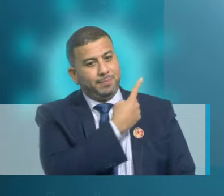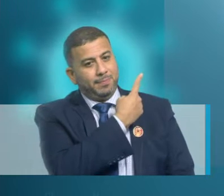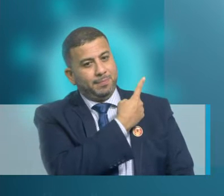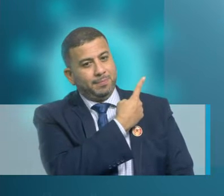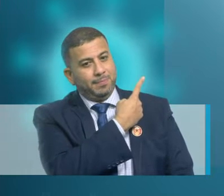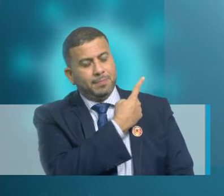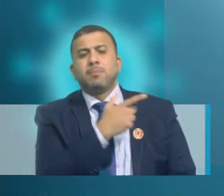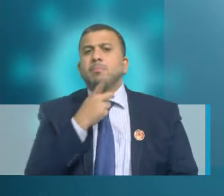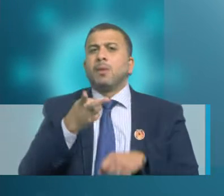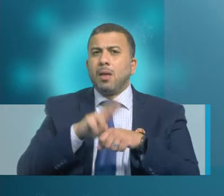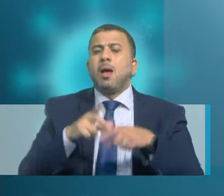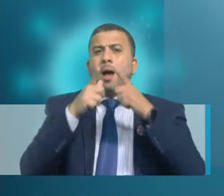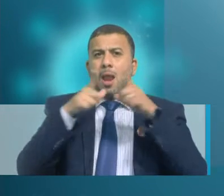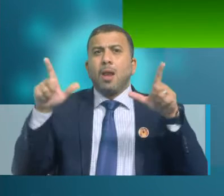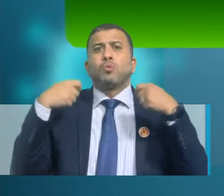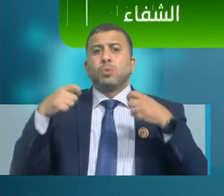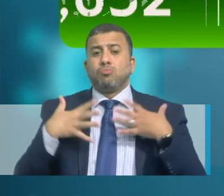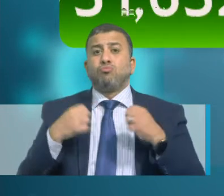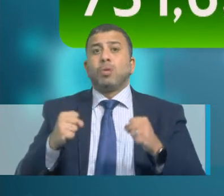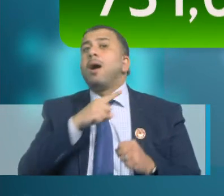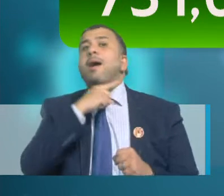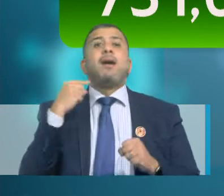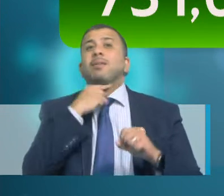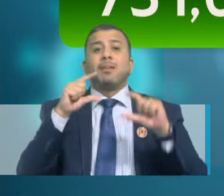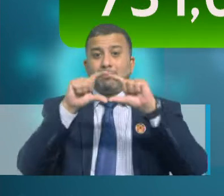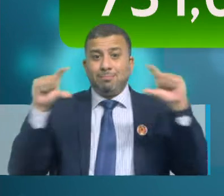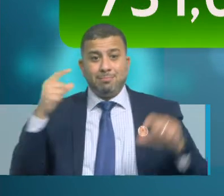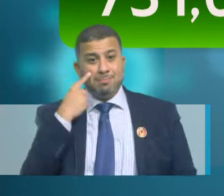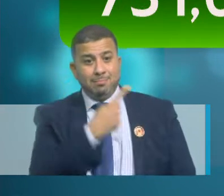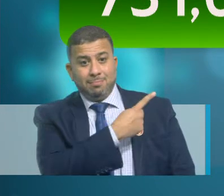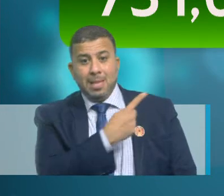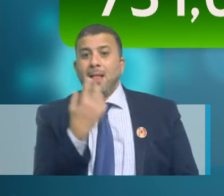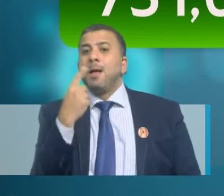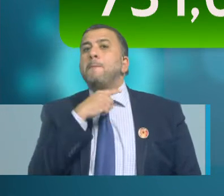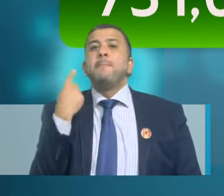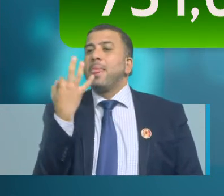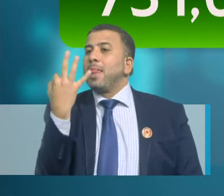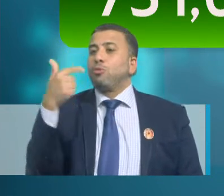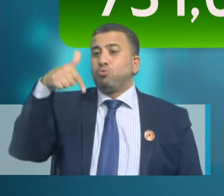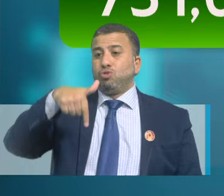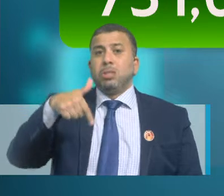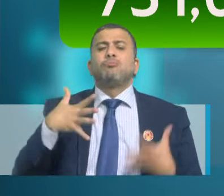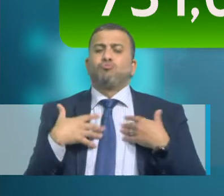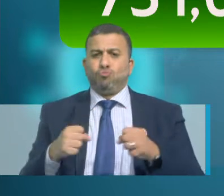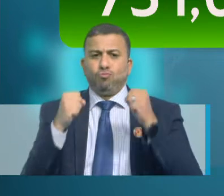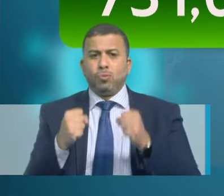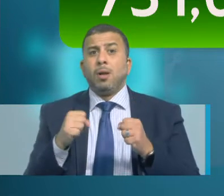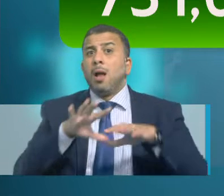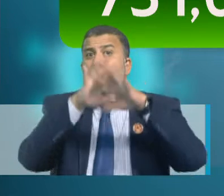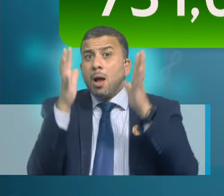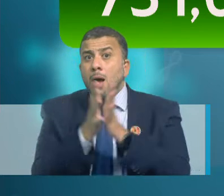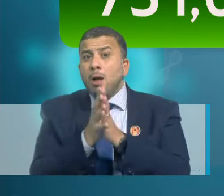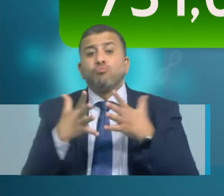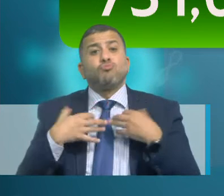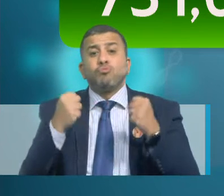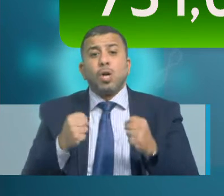738,152 حالة. كما أعلنت الوزارة عن شفاء 163 حالة جديدة من المرض، وبذلك يكون مجموع حالات